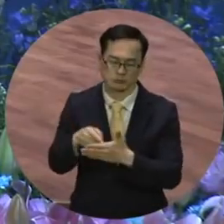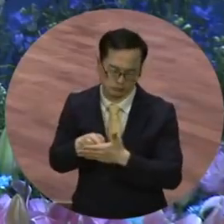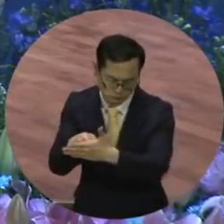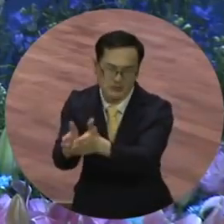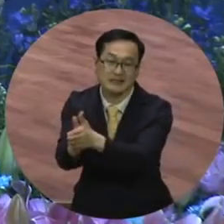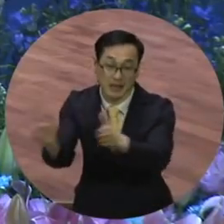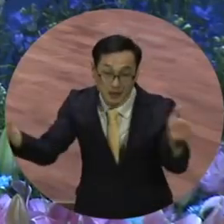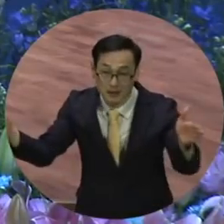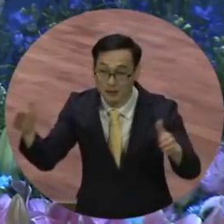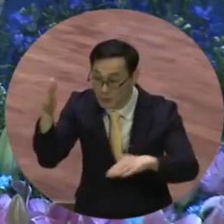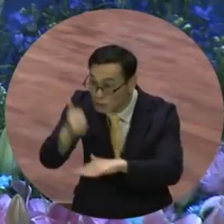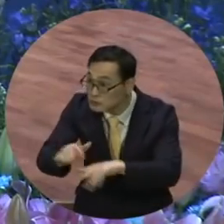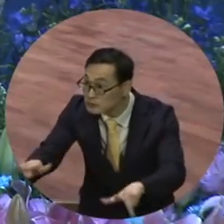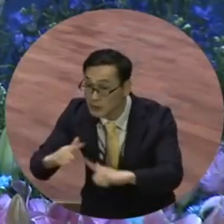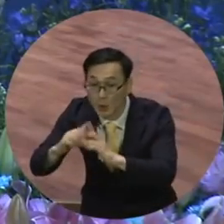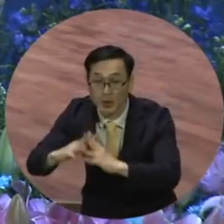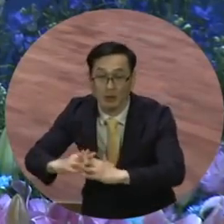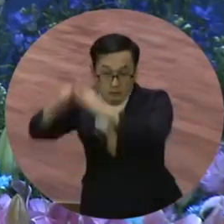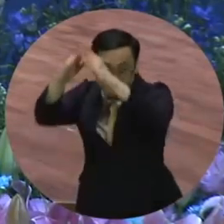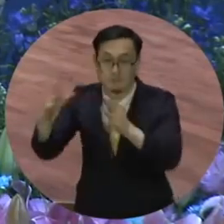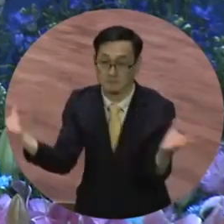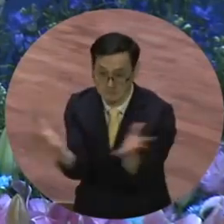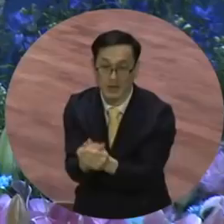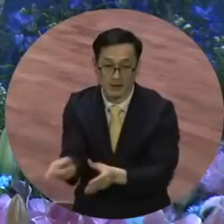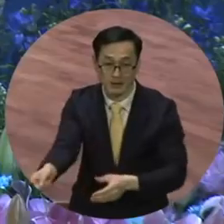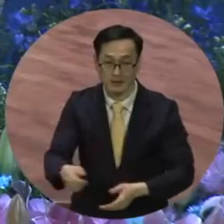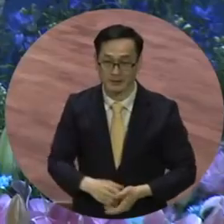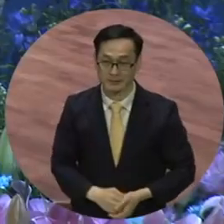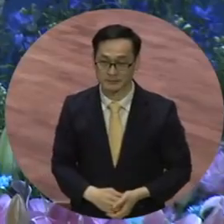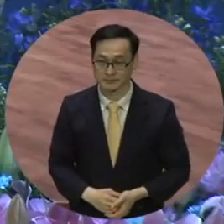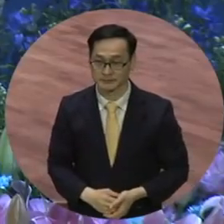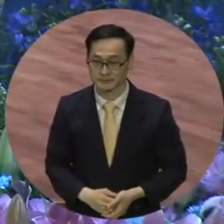하나님이 하셨어요. 그리고 계속 그렇게 나가야 돼요.